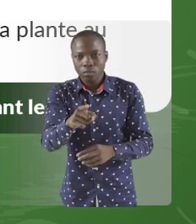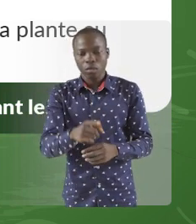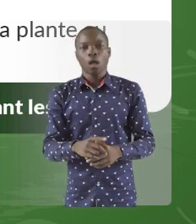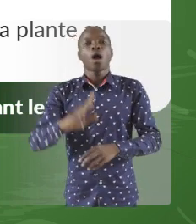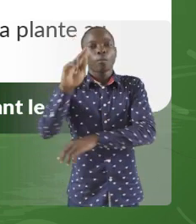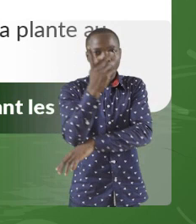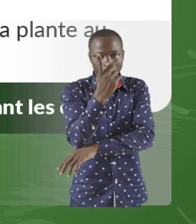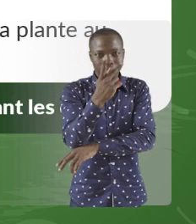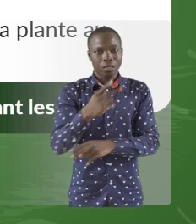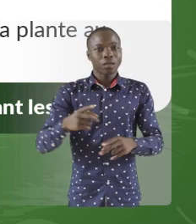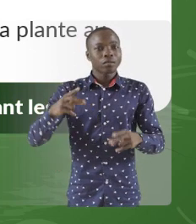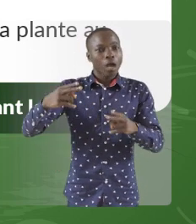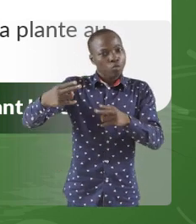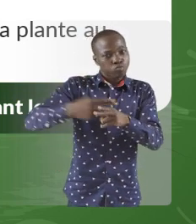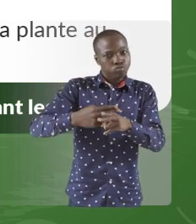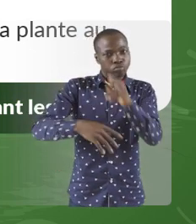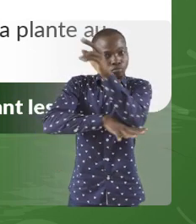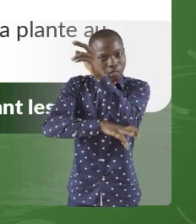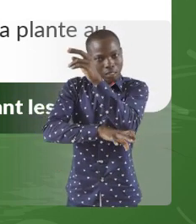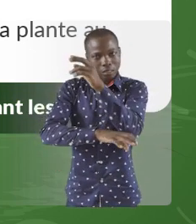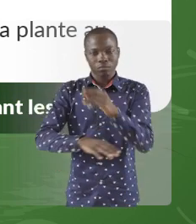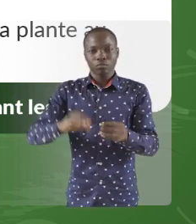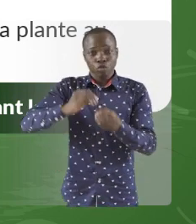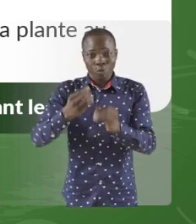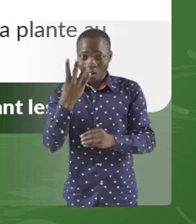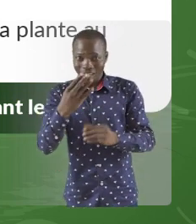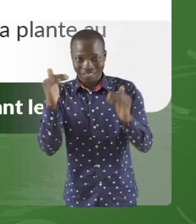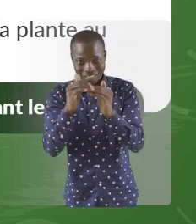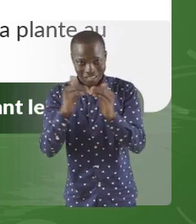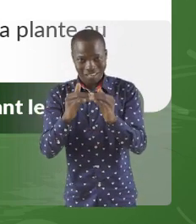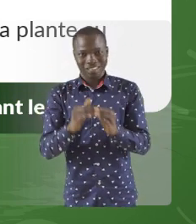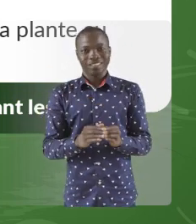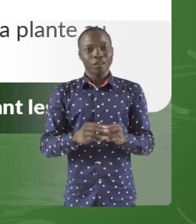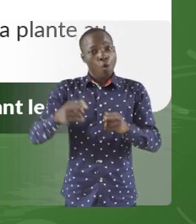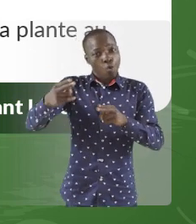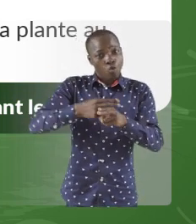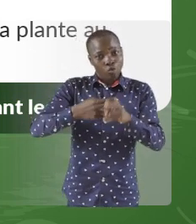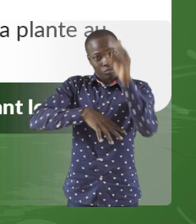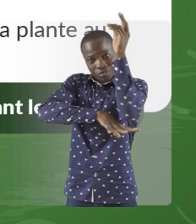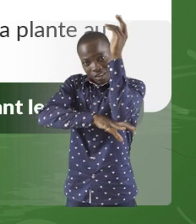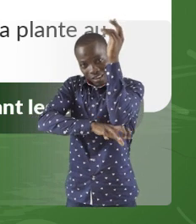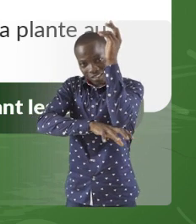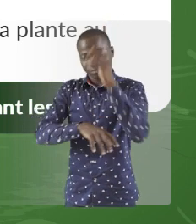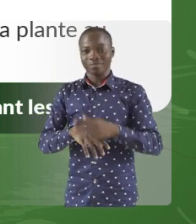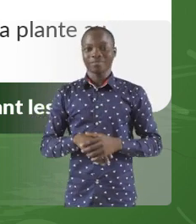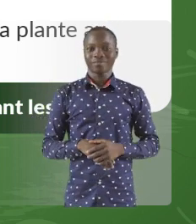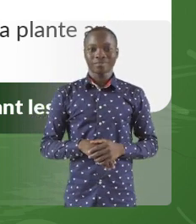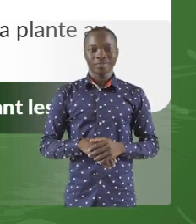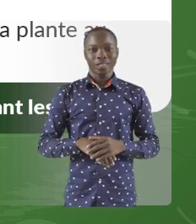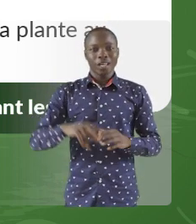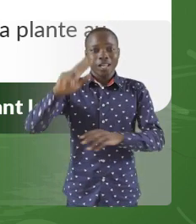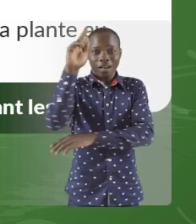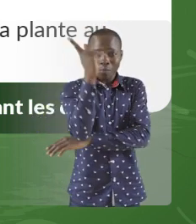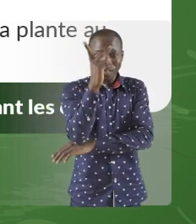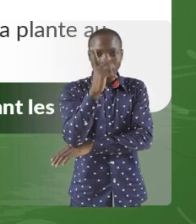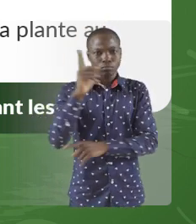des plantes à courte racine. Donc, petit 4 correspond à courte racine. Les plantes